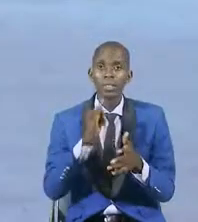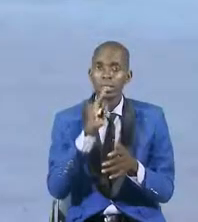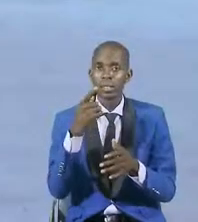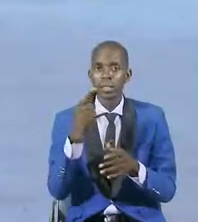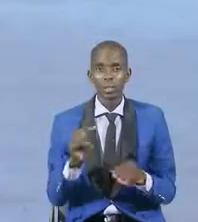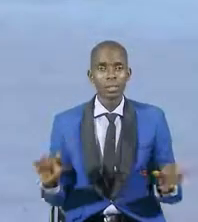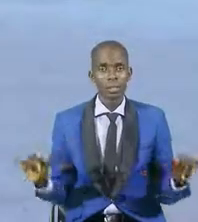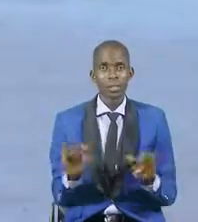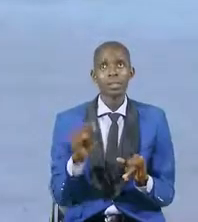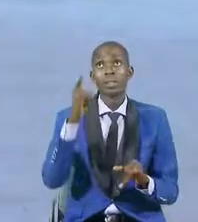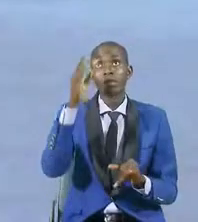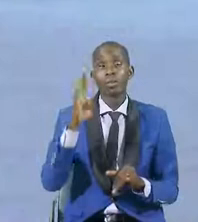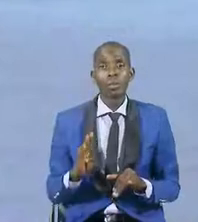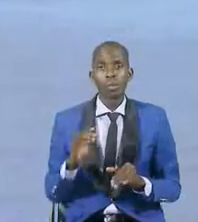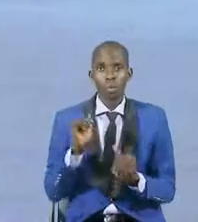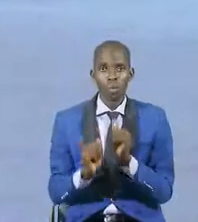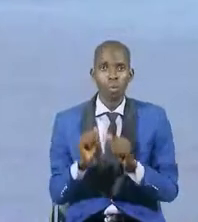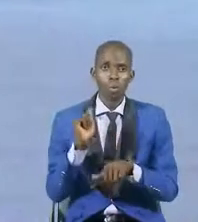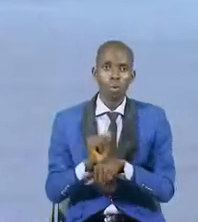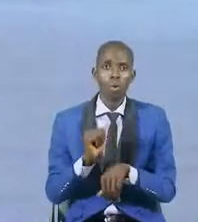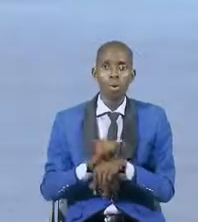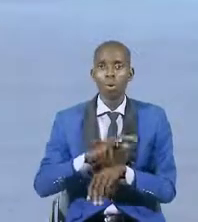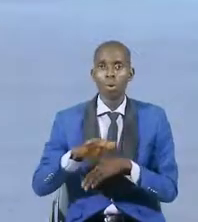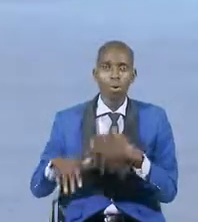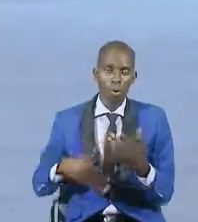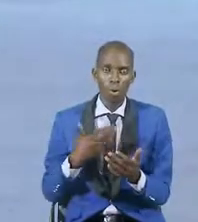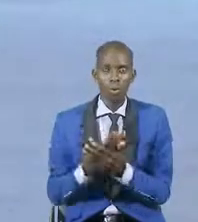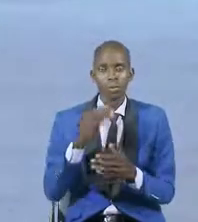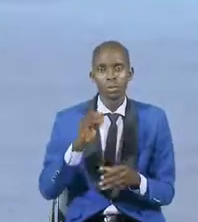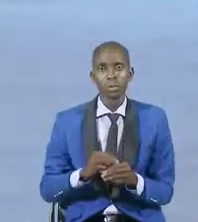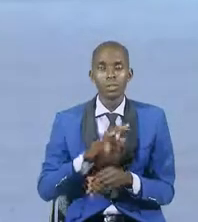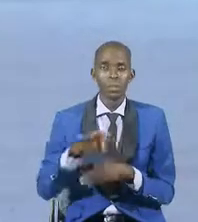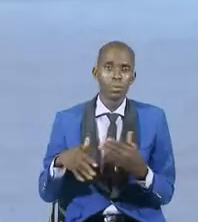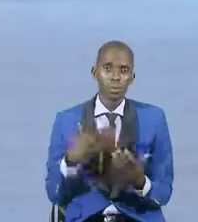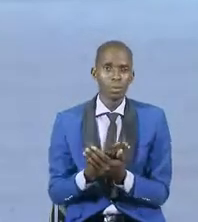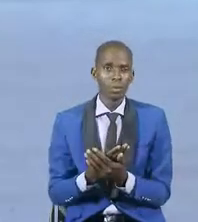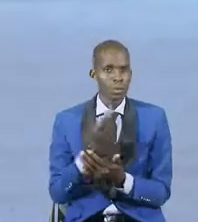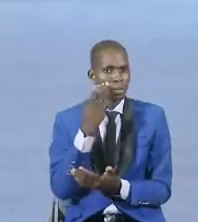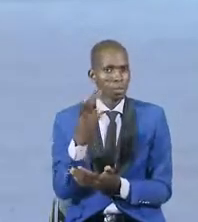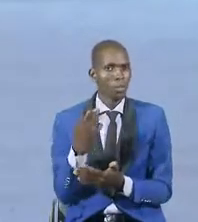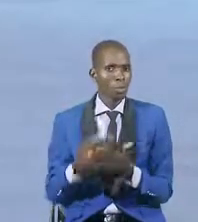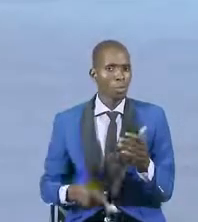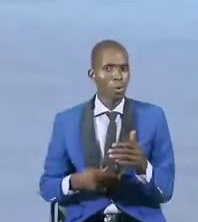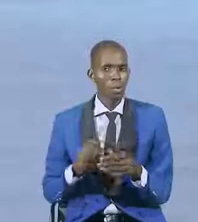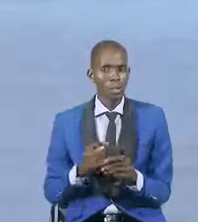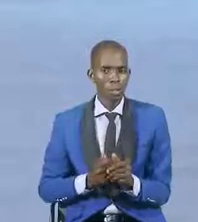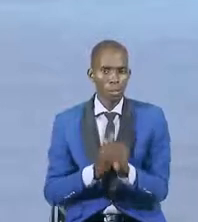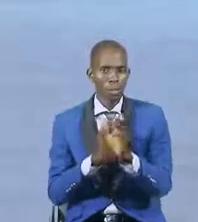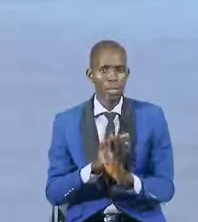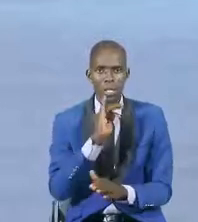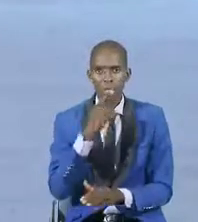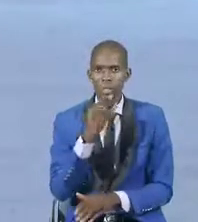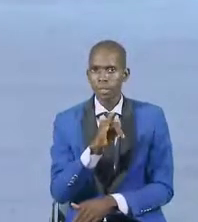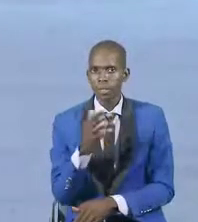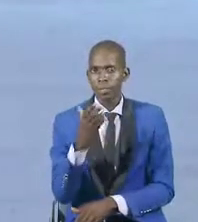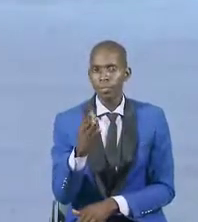mais le même Dieu qui opère tout en tous. Voyez ce que l'apôtre Paul nous